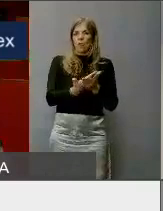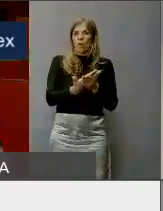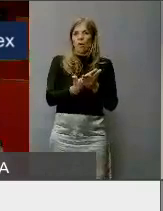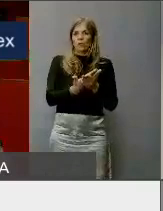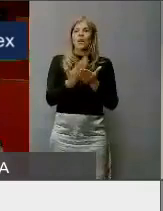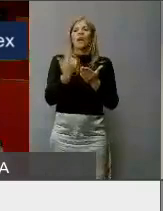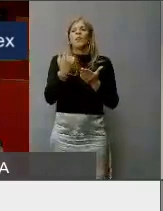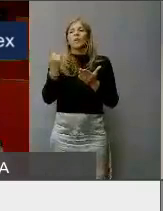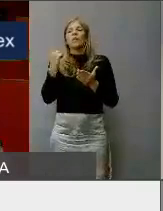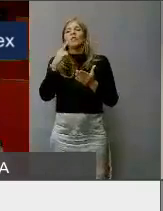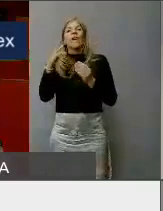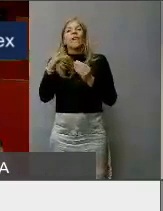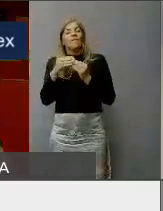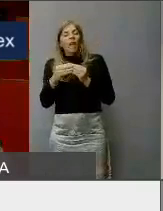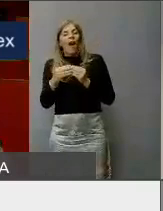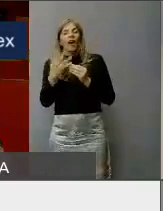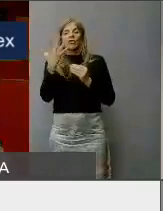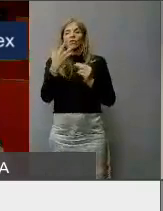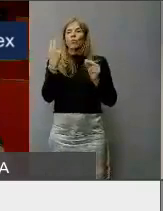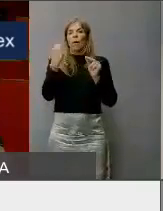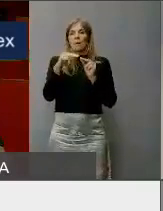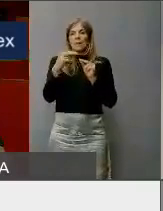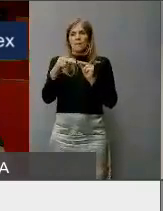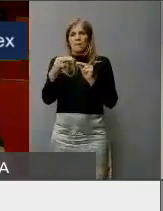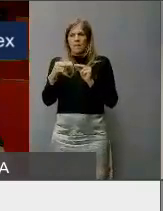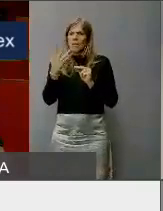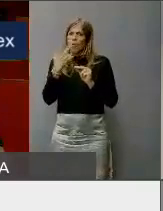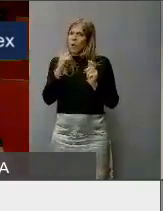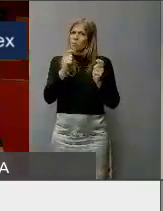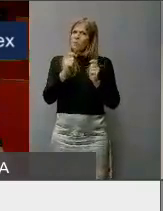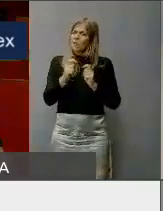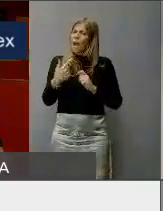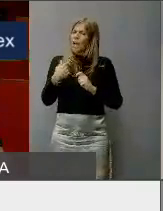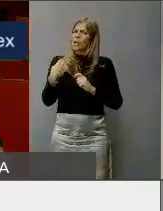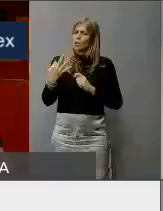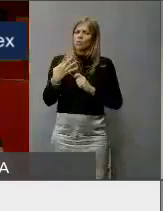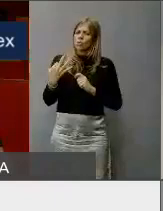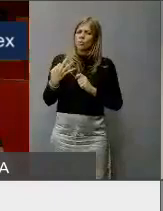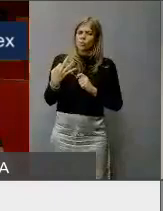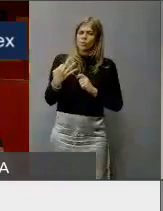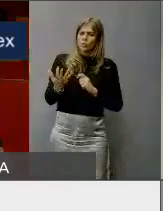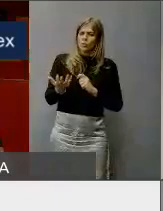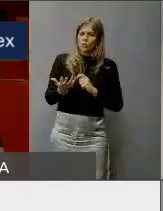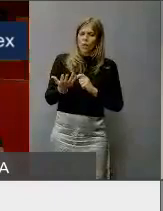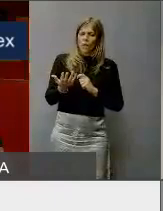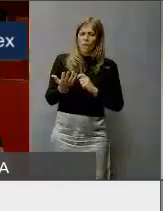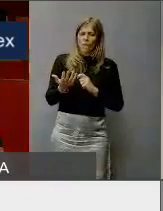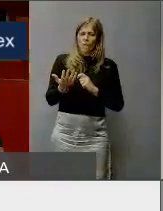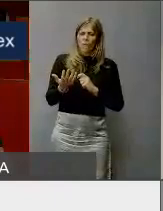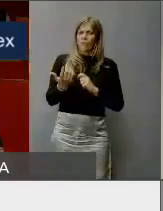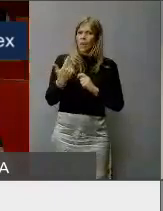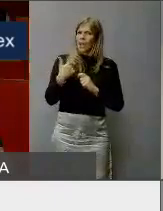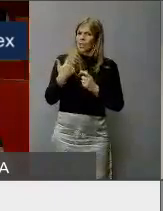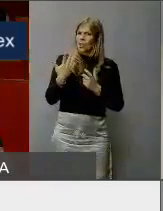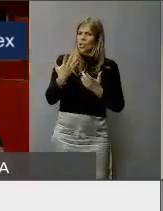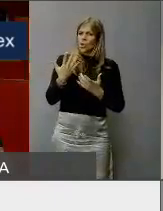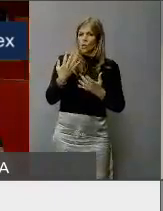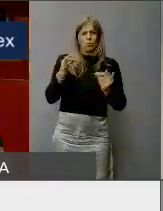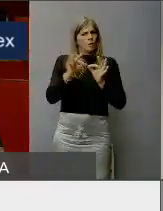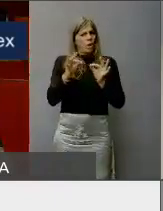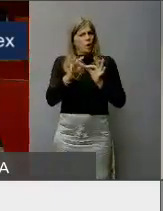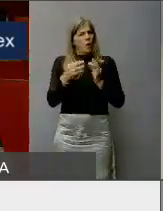emendamenti per modificare delle cose che ritengo anche giuste avrei avrei ovviamente l'ho condivisa li ho votati